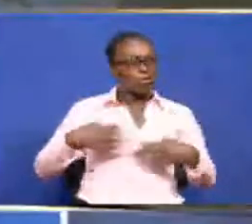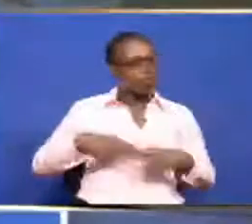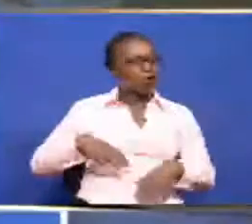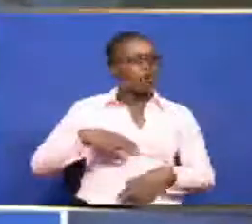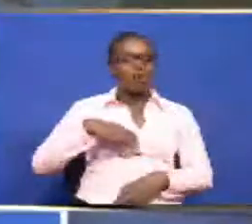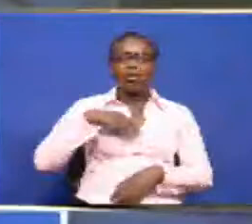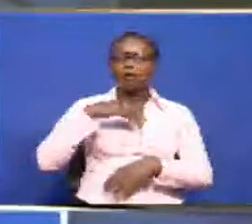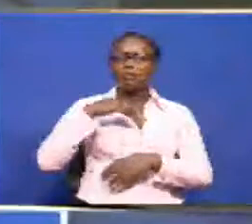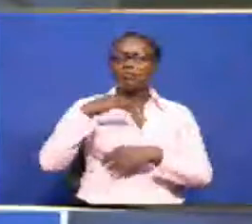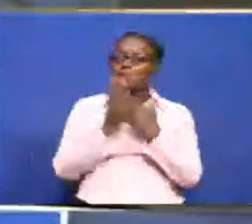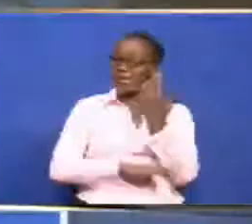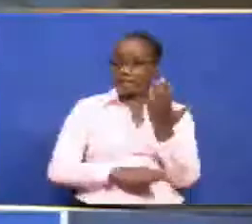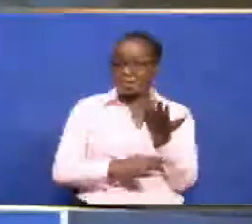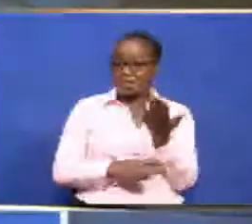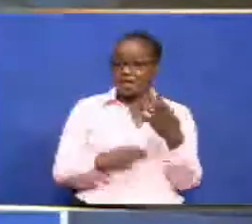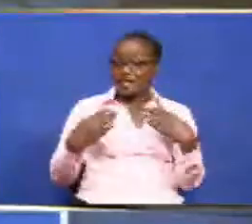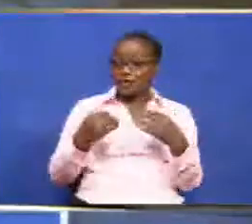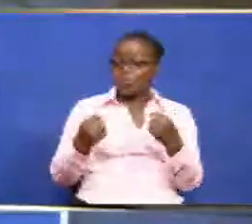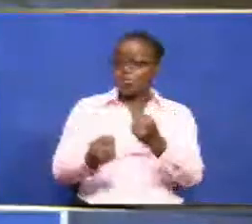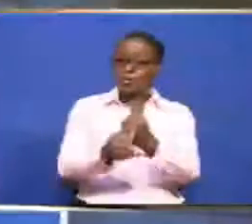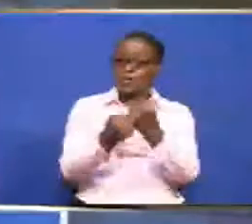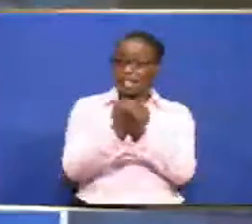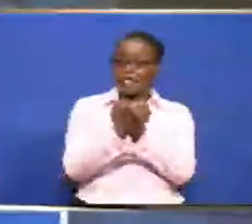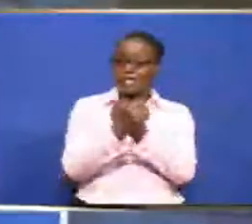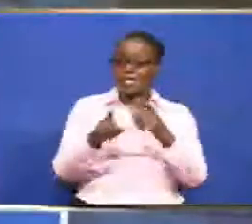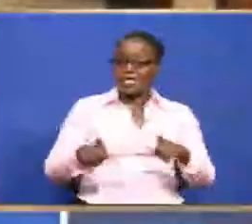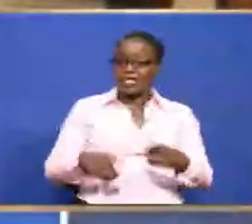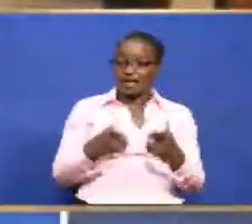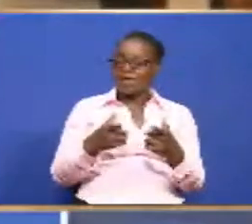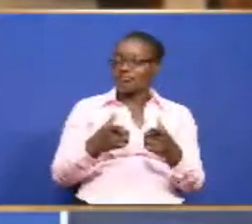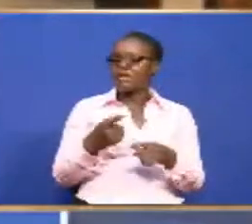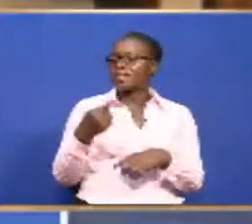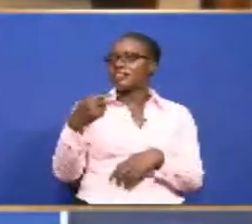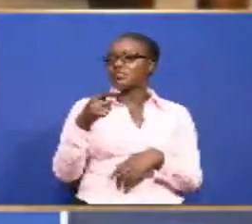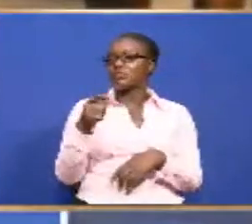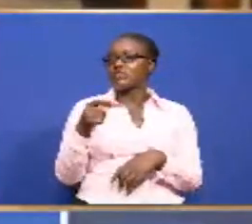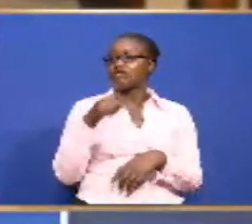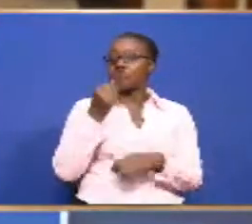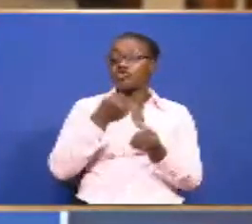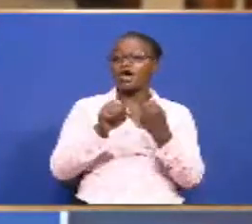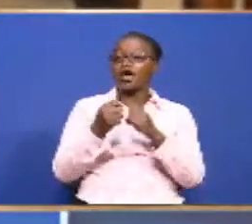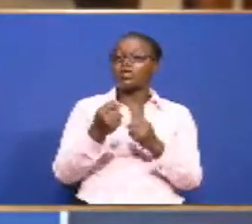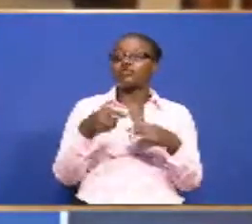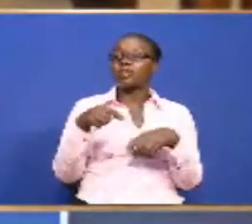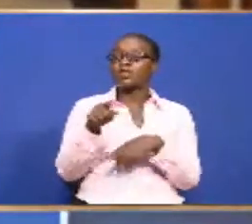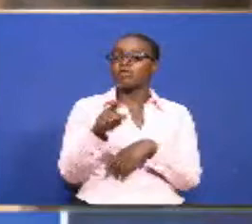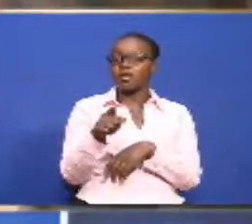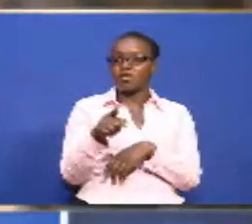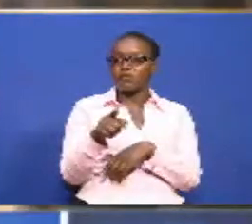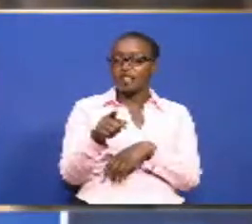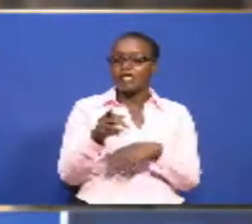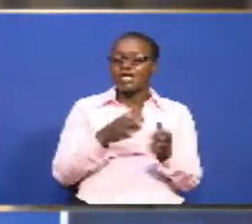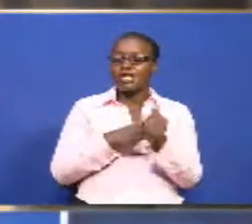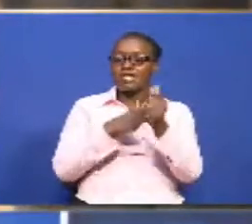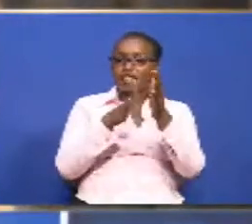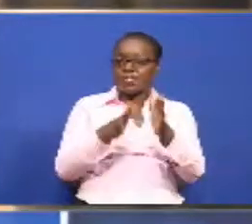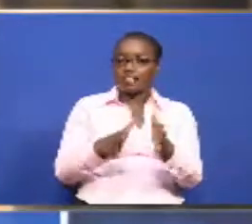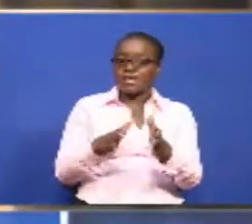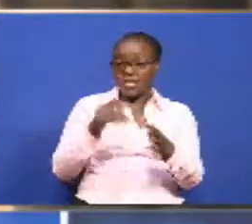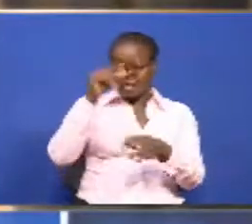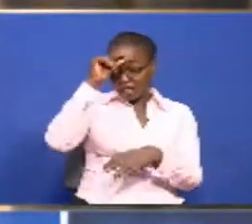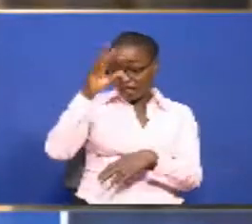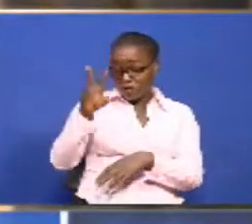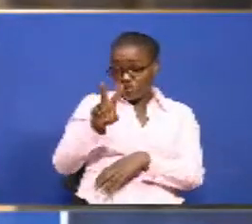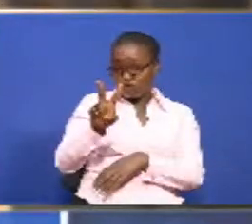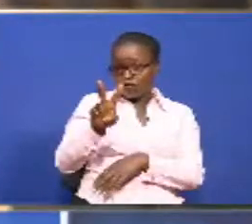wakazi kulinda maisha na kutochukua sheria mkononi. Wakiongozwa na magavana wa kaunti hizo mbili, viongozi hao waliwahimiza maafisa wa